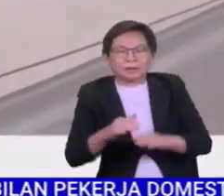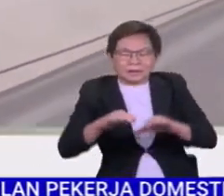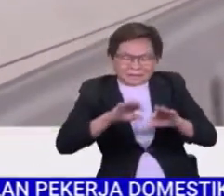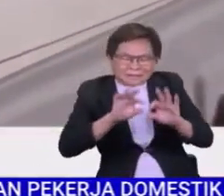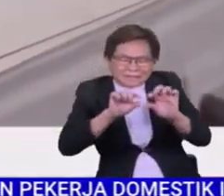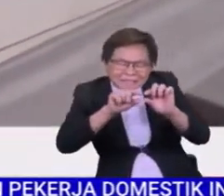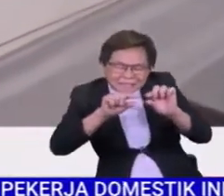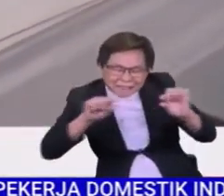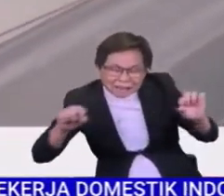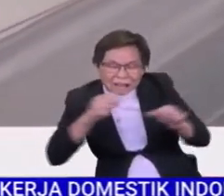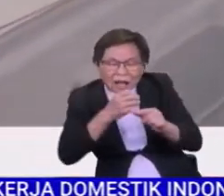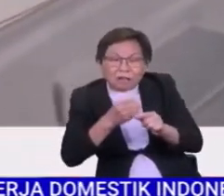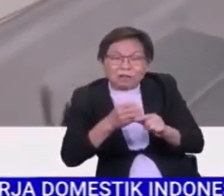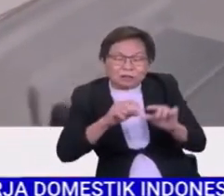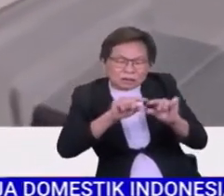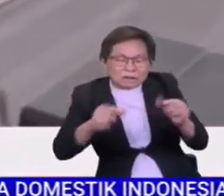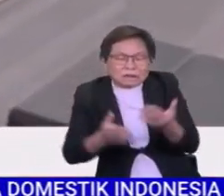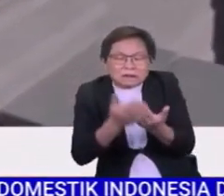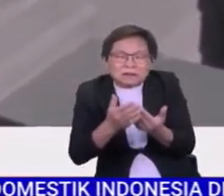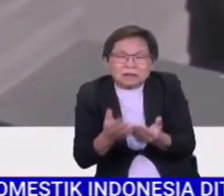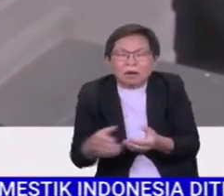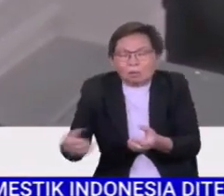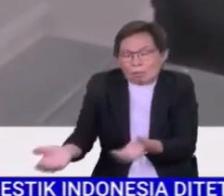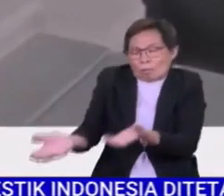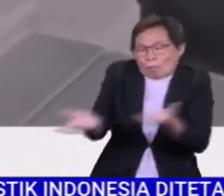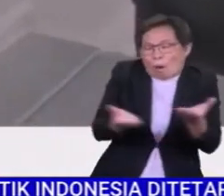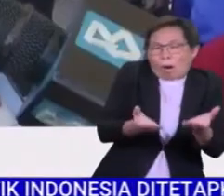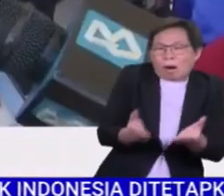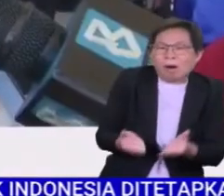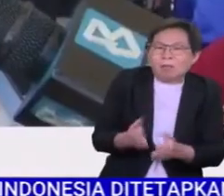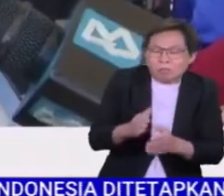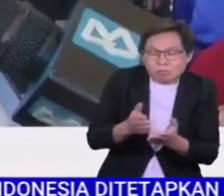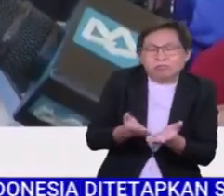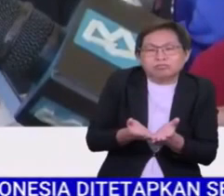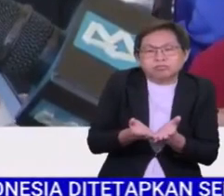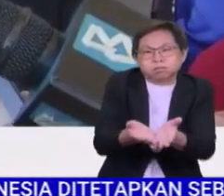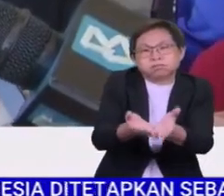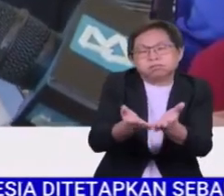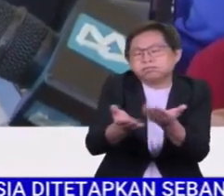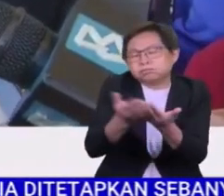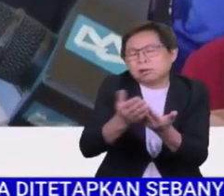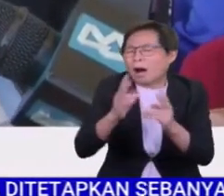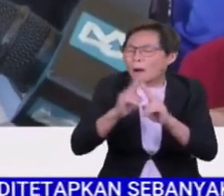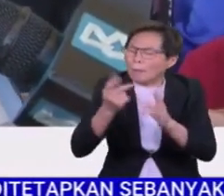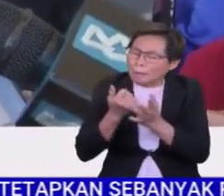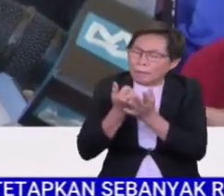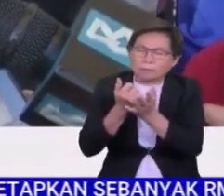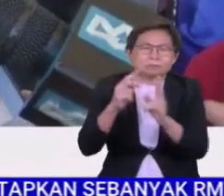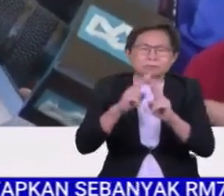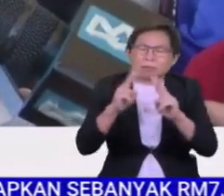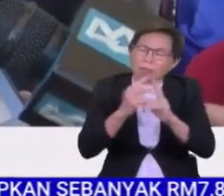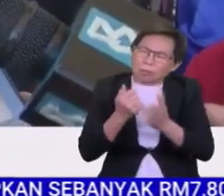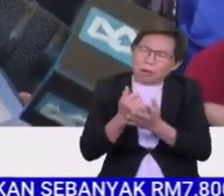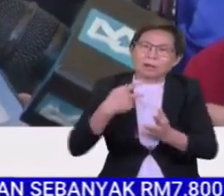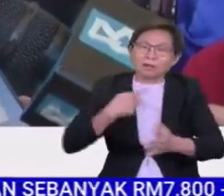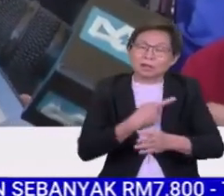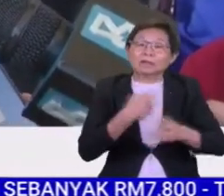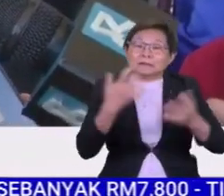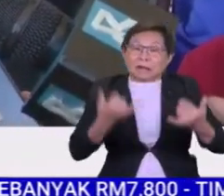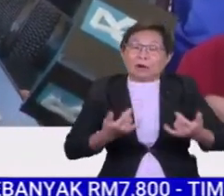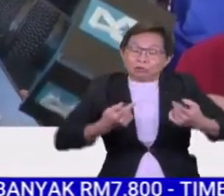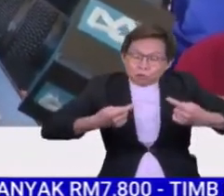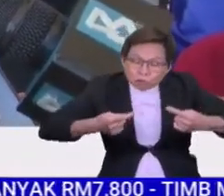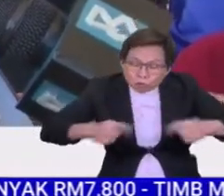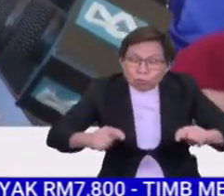untuk diunggahuk dibawa dan sebagainya jadi dia amat membantulah kita dalam usaha-usaha kita